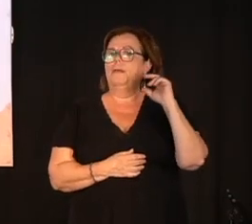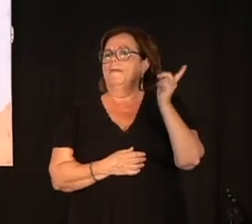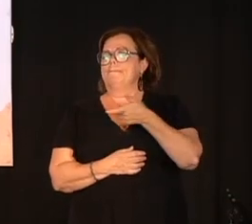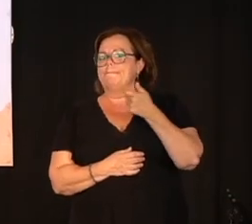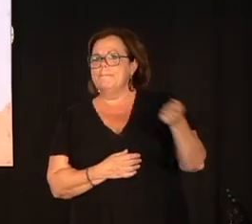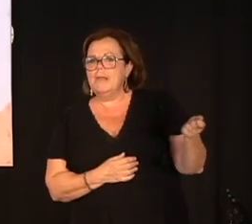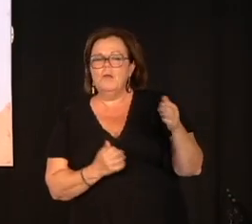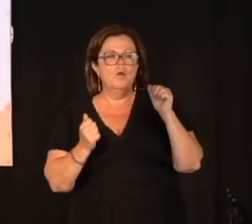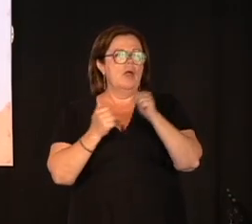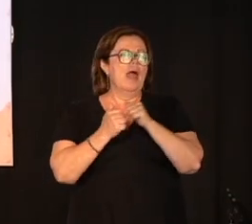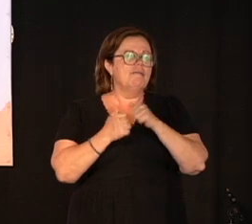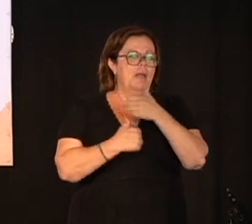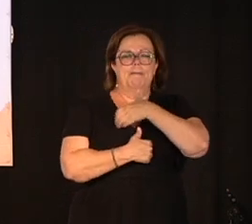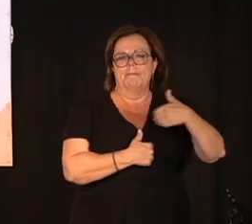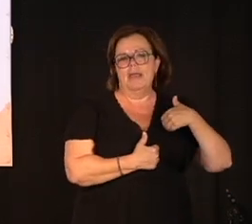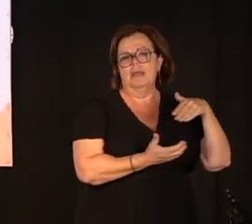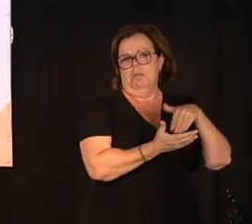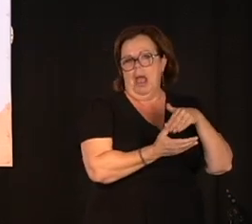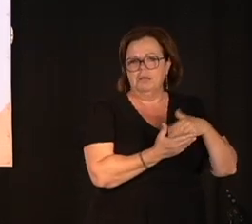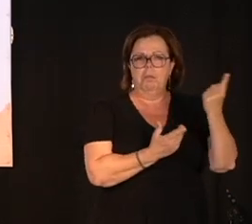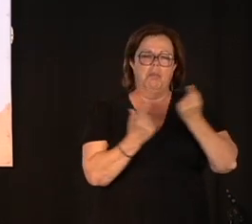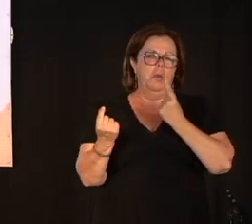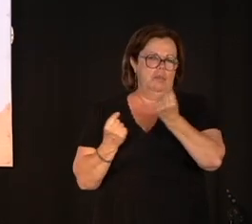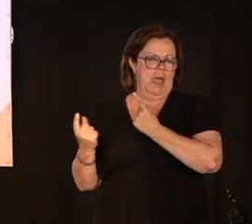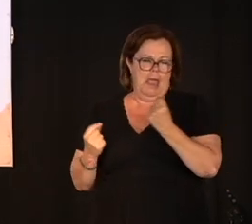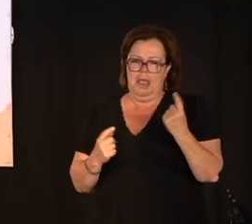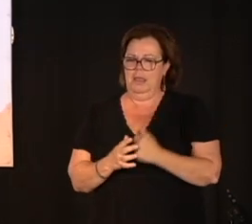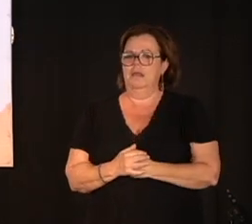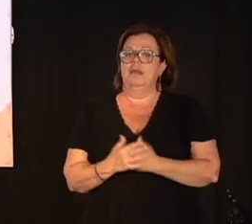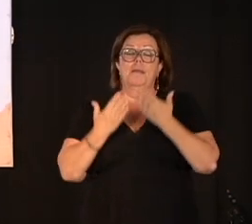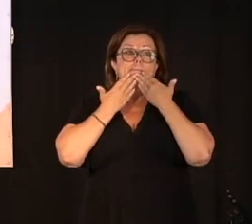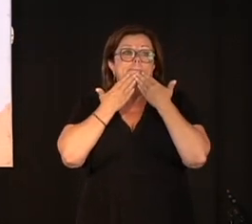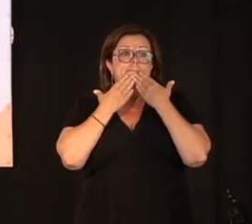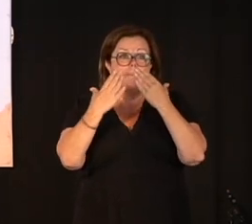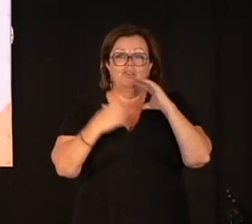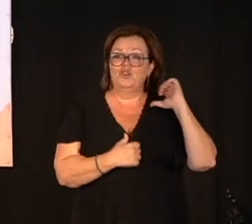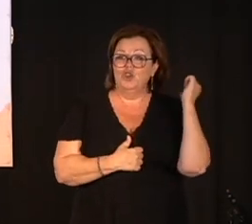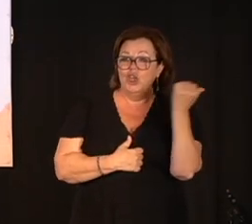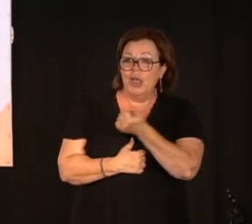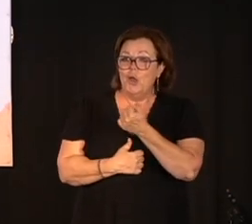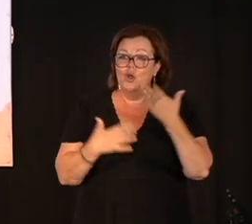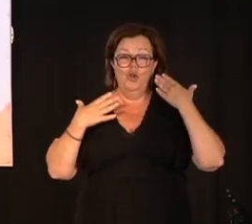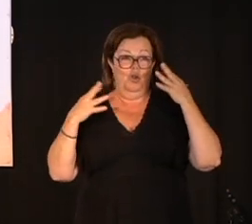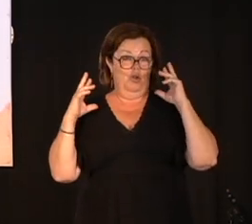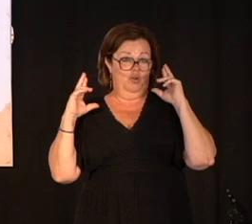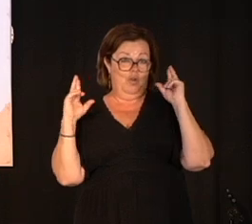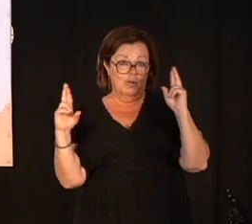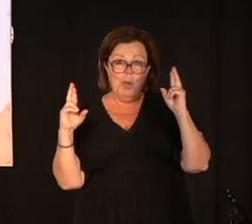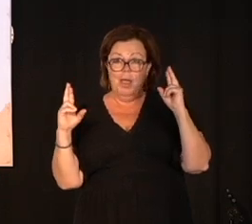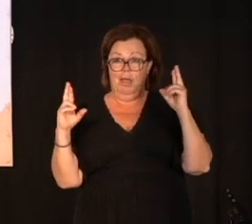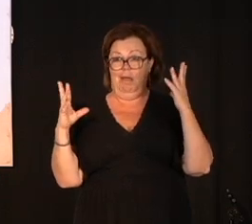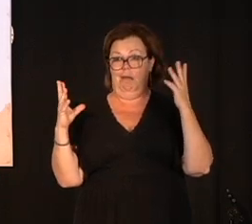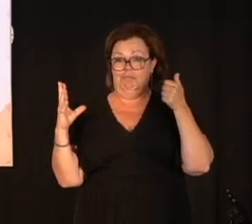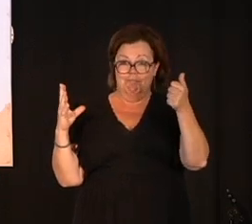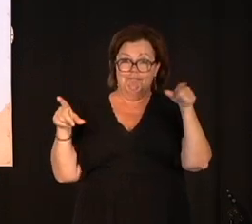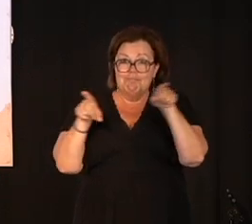comité éditorial, la mairie de Marseille et tous nos partenaires. Un immense merci à vous, j'espère que vous avez pris autant de plaisir que moi. En tout